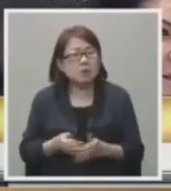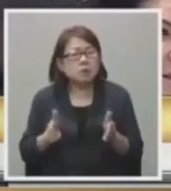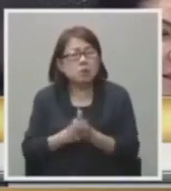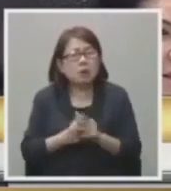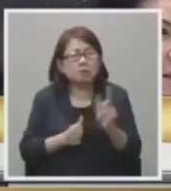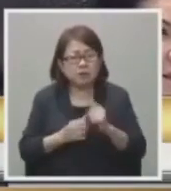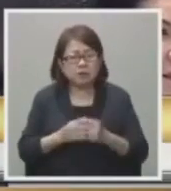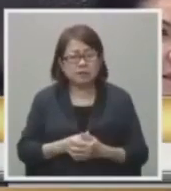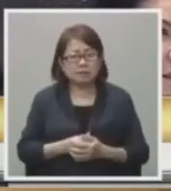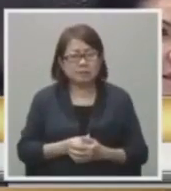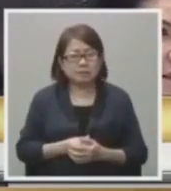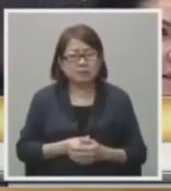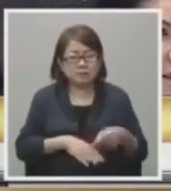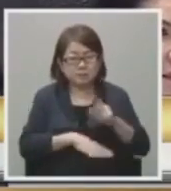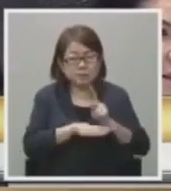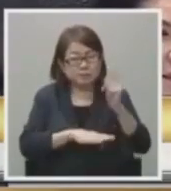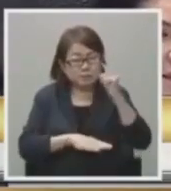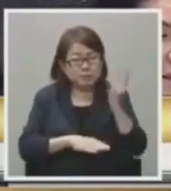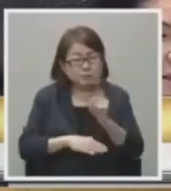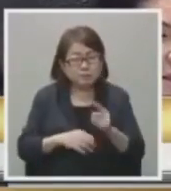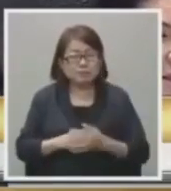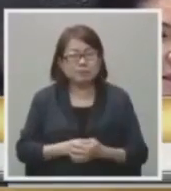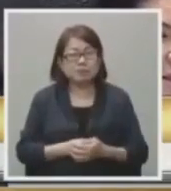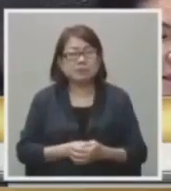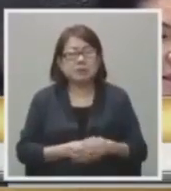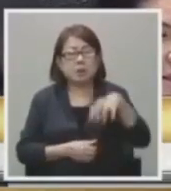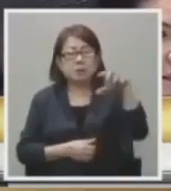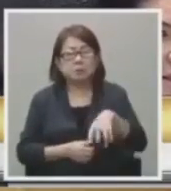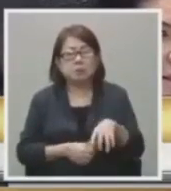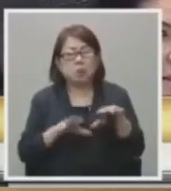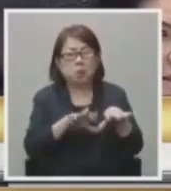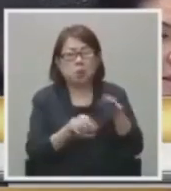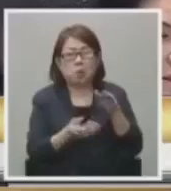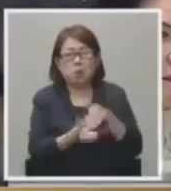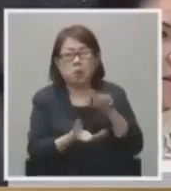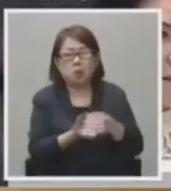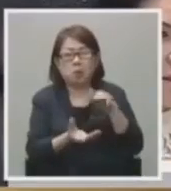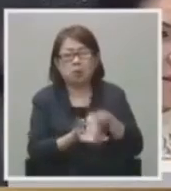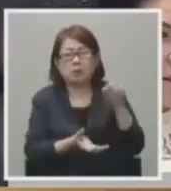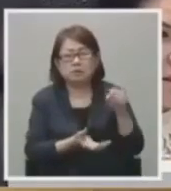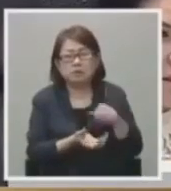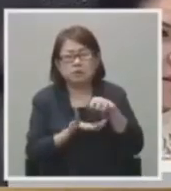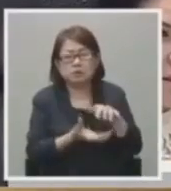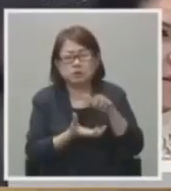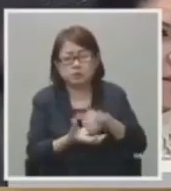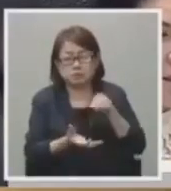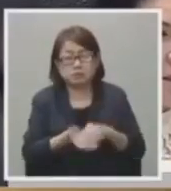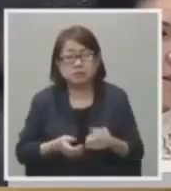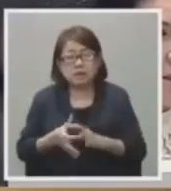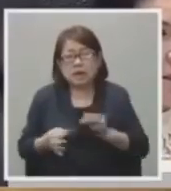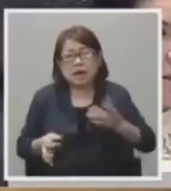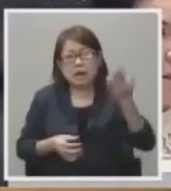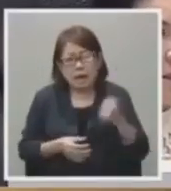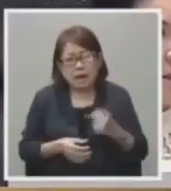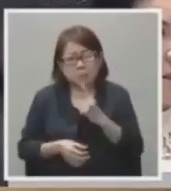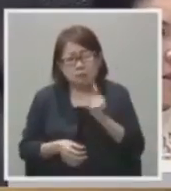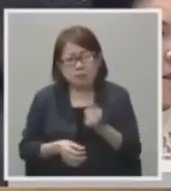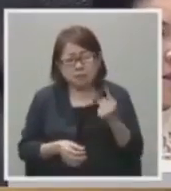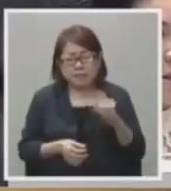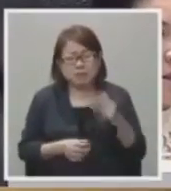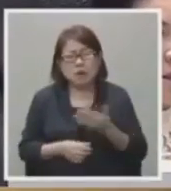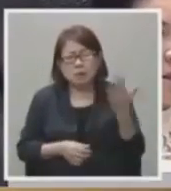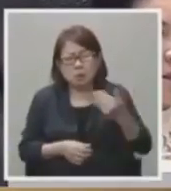คืออะไรไหมครับท่านประธานนะบ่อนการพนันครับผมไม่ได้พูดเรื่องใหม่เลยผมเคยพูดเรื่องนี้ใน